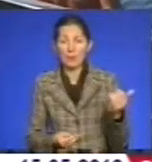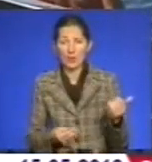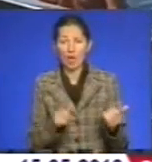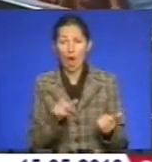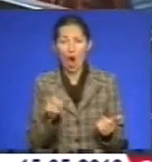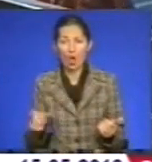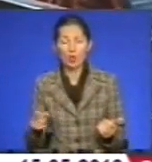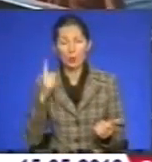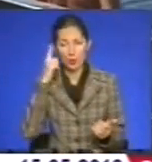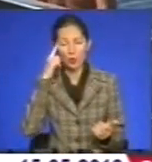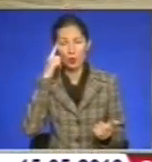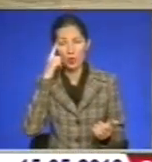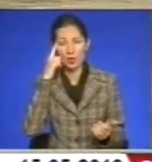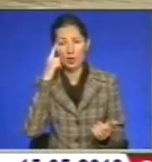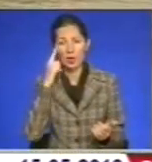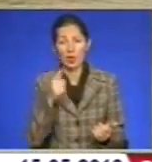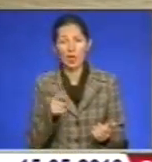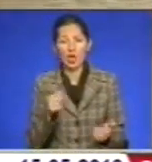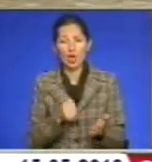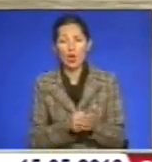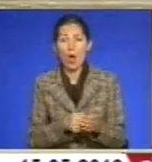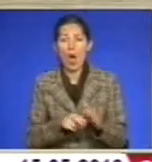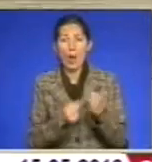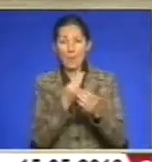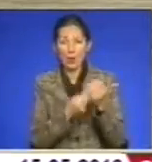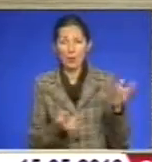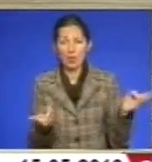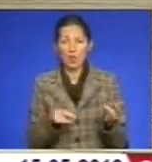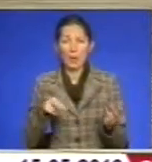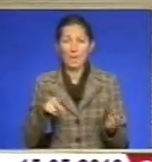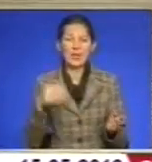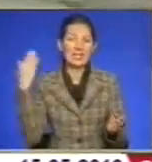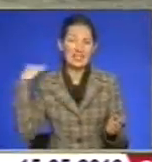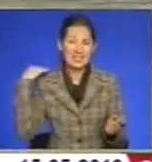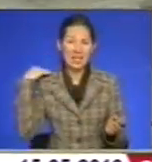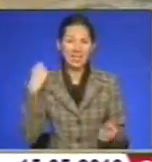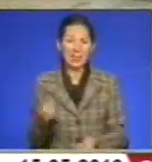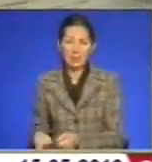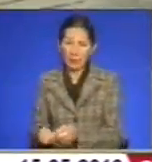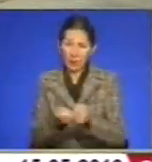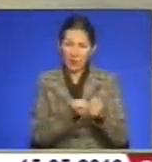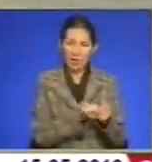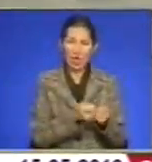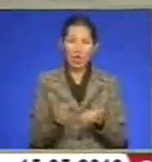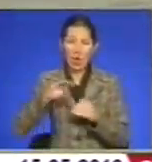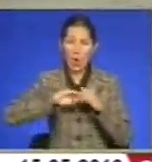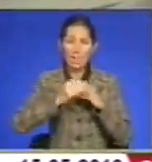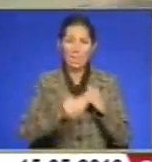людина ризикує життям. До потопаючого слід підпливати ззаду, транспортувати до берега, тримаючи під